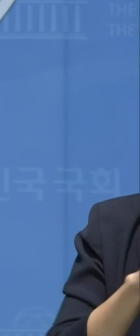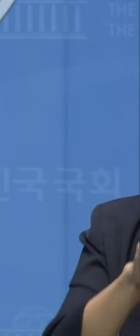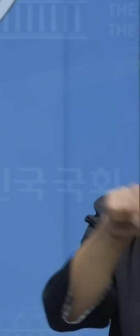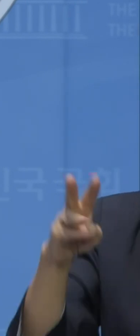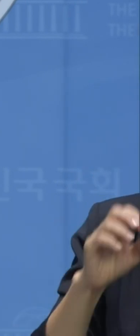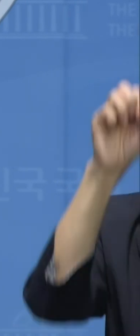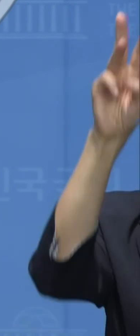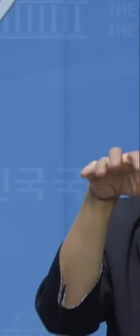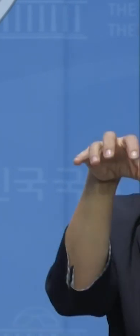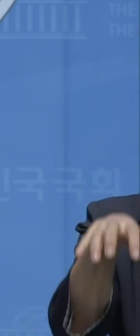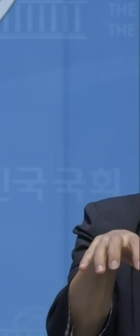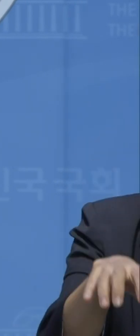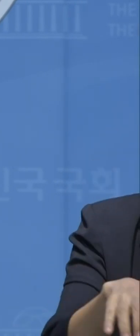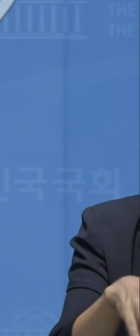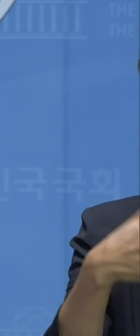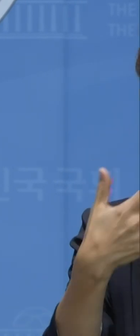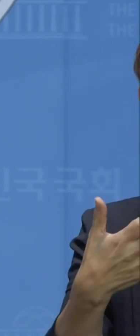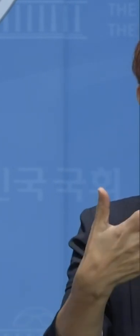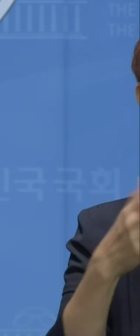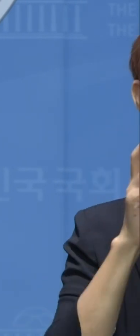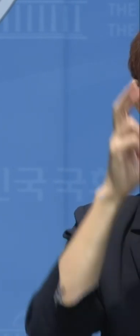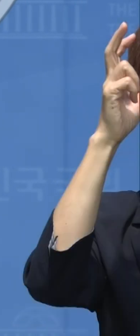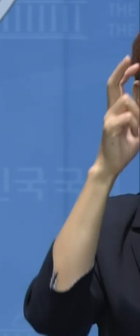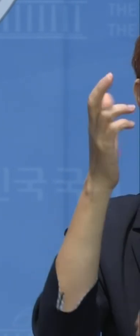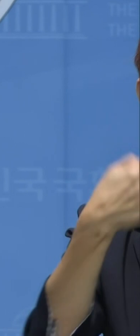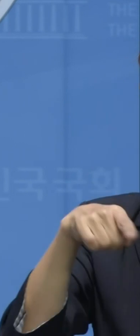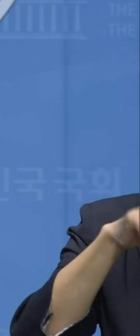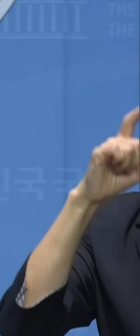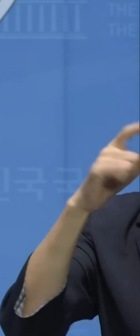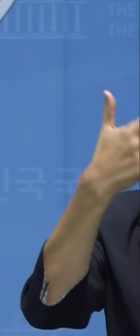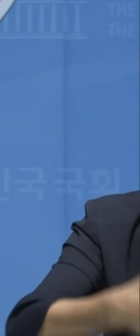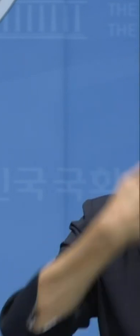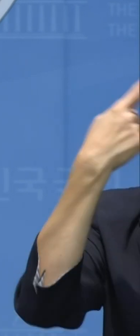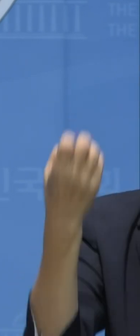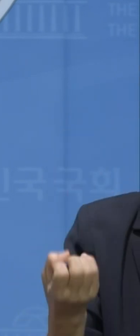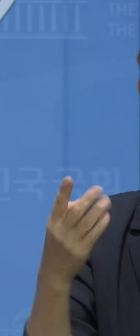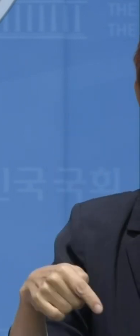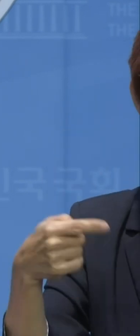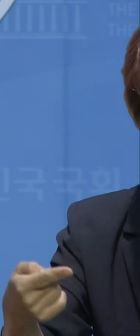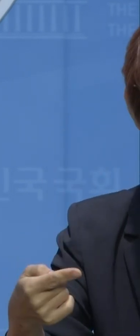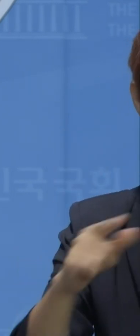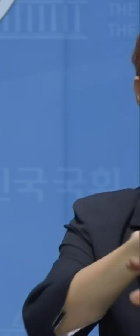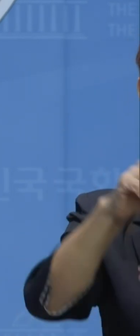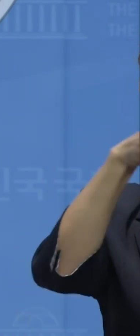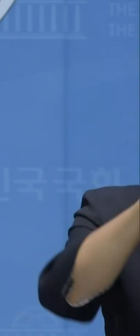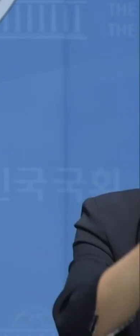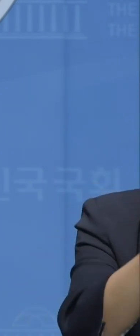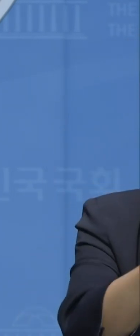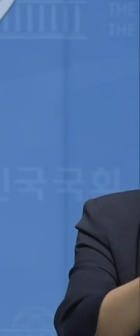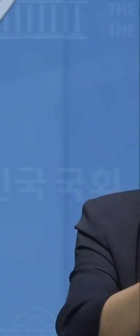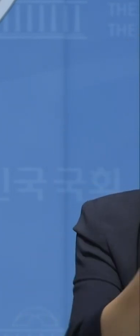광주에서 개최된 919 평양 공동선언 6주년 기념식 참석과 지방선거 지원 때문에